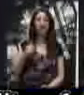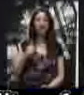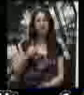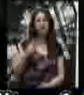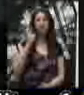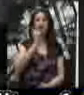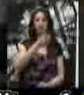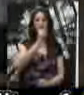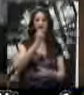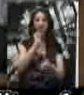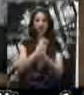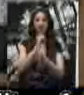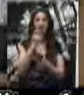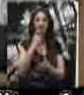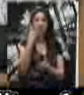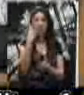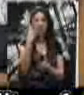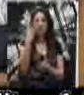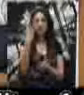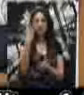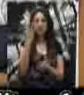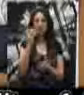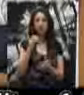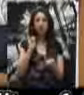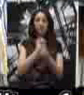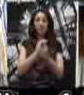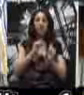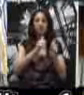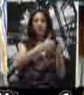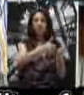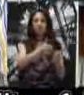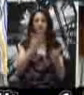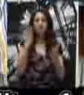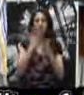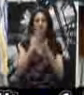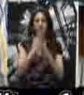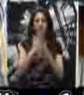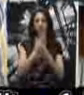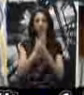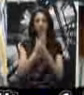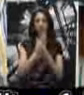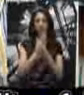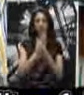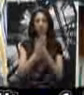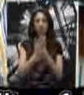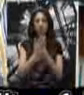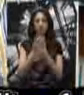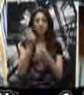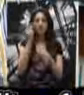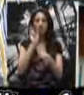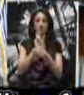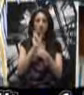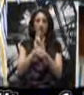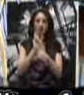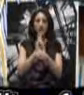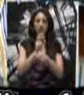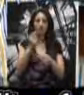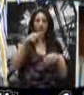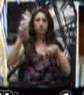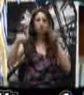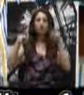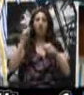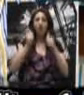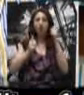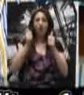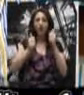عزيزة عليها 4 سنين دخلت السجن نتيجة انها كانت سالفة فلوس